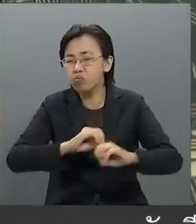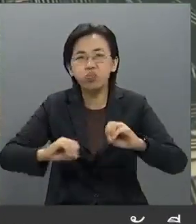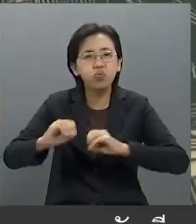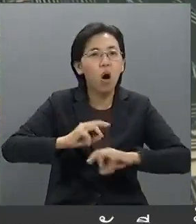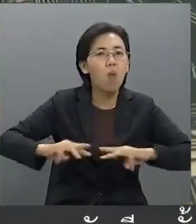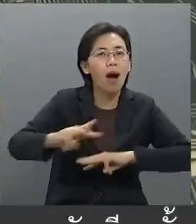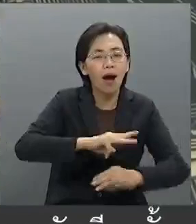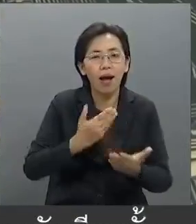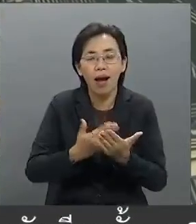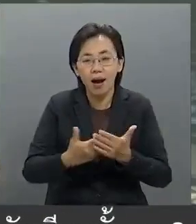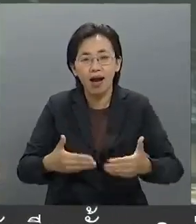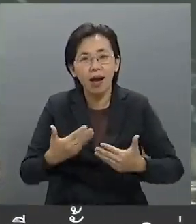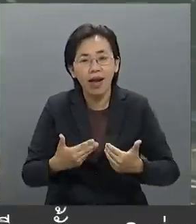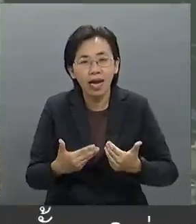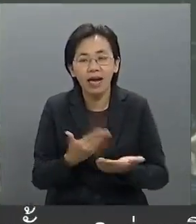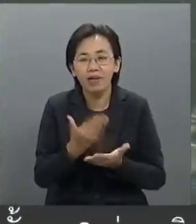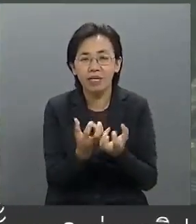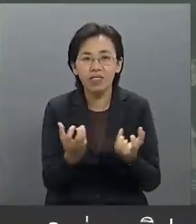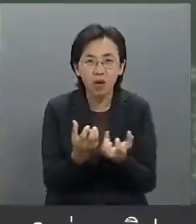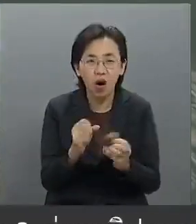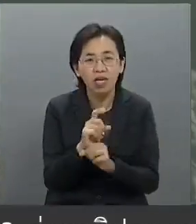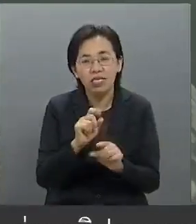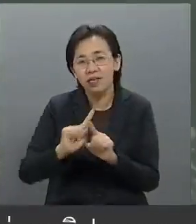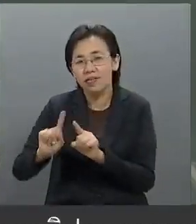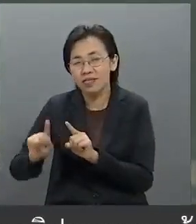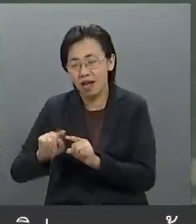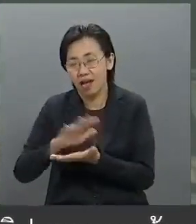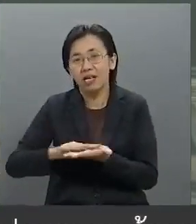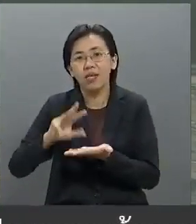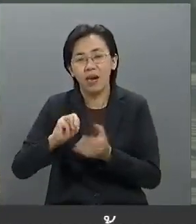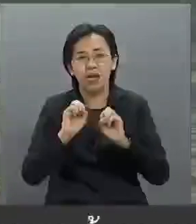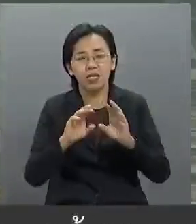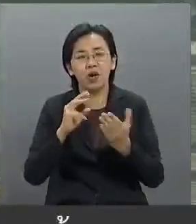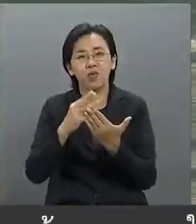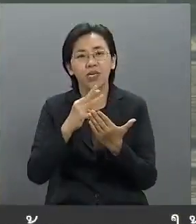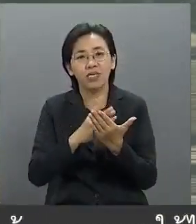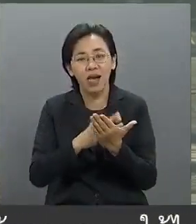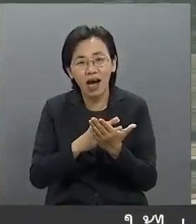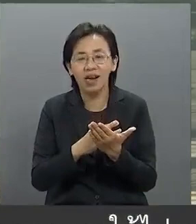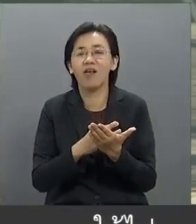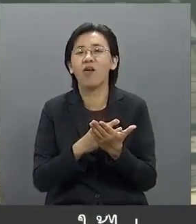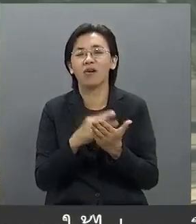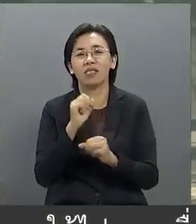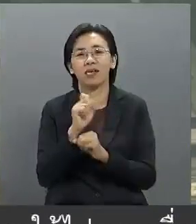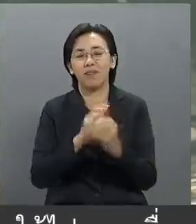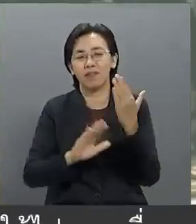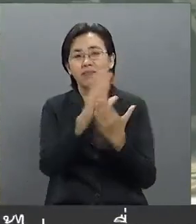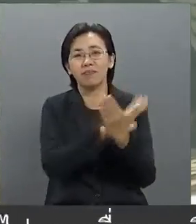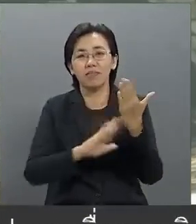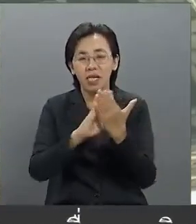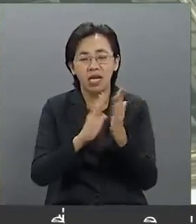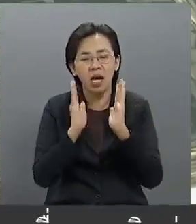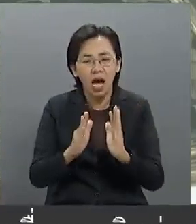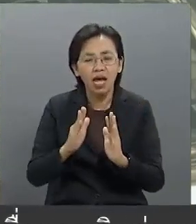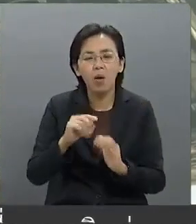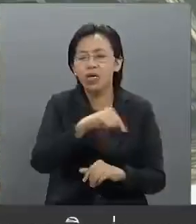ไปซื้ออุปกรณ์ศิลปะให้มหาวิทยาลัยที่มีสอนวิชาภาพพิมพ์ทั่วประเทศหวังแบ่งเบาให้ศิลปินรุ่นใหม่ผ่าน